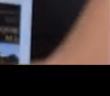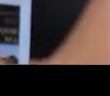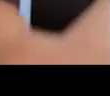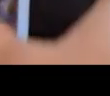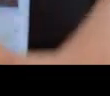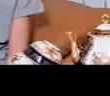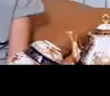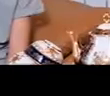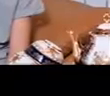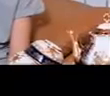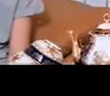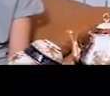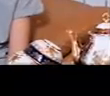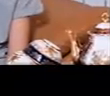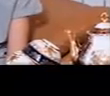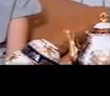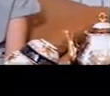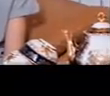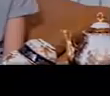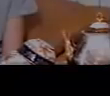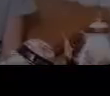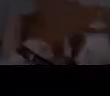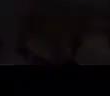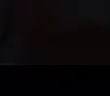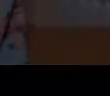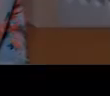she'rlarning audiosi bor. Hozir shuni eshitamiz.